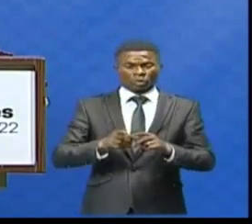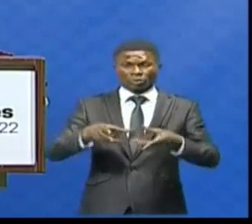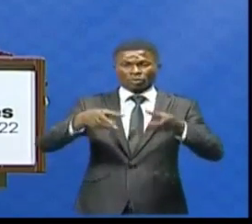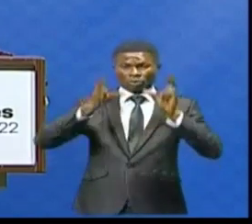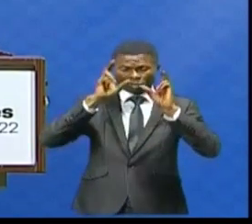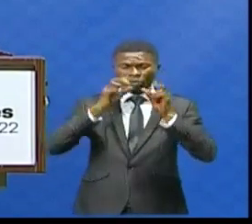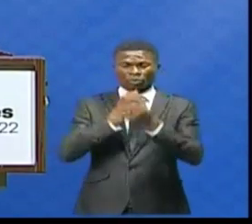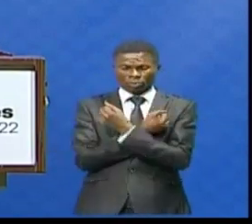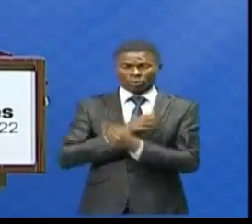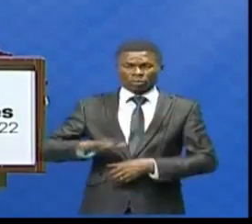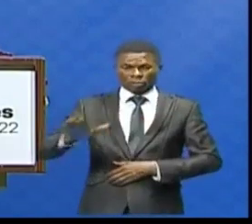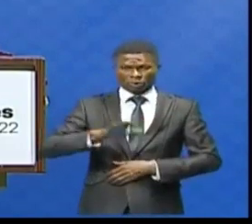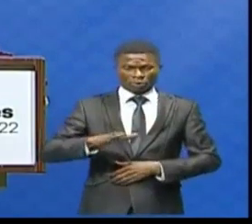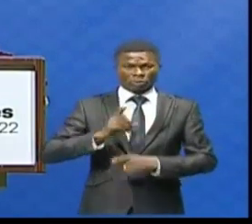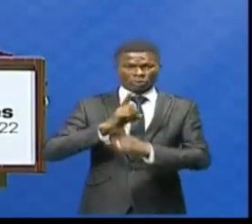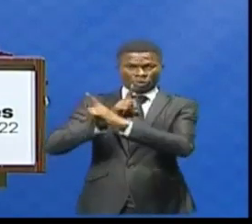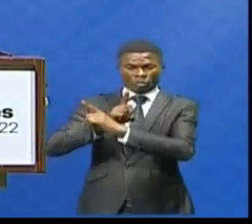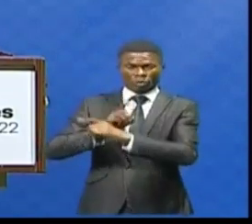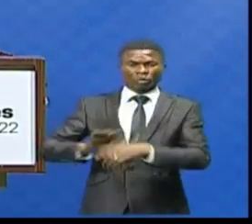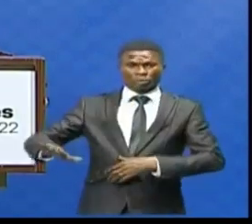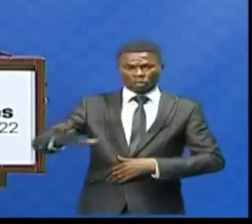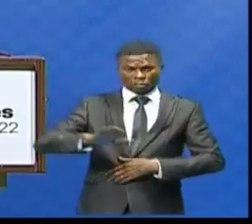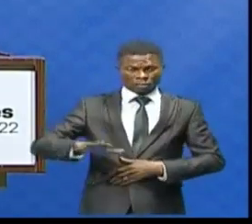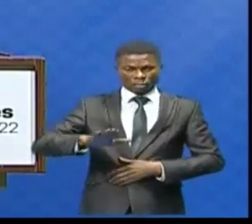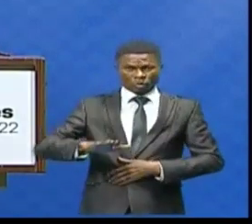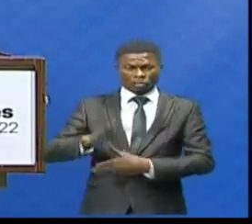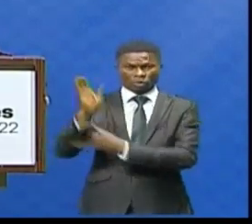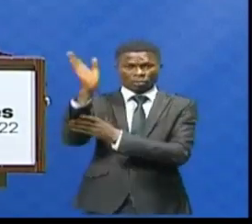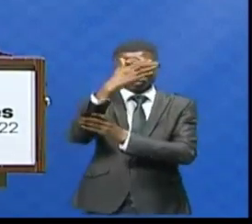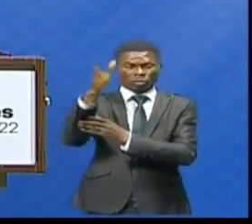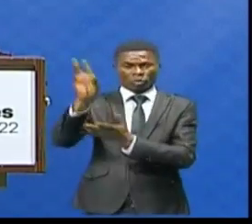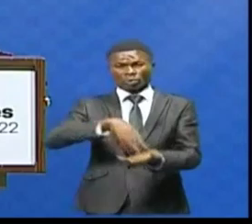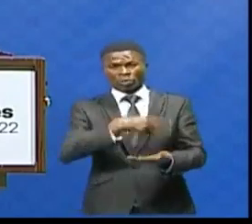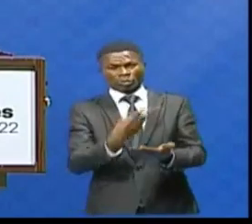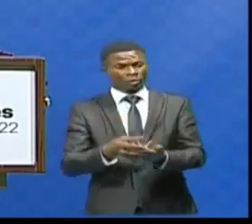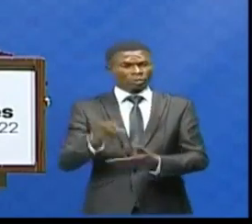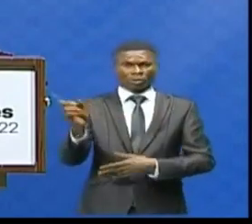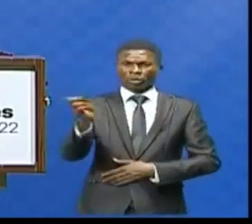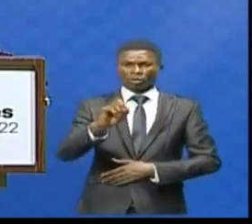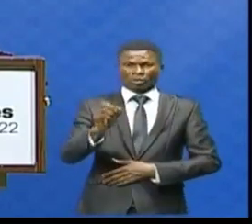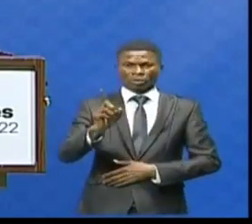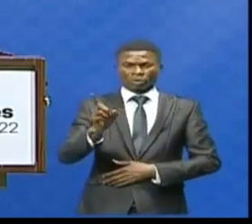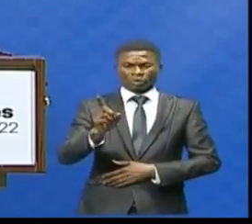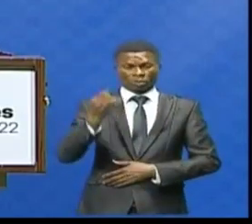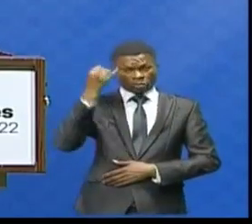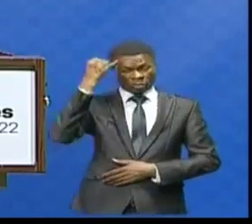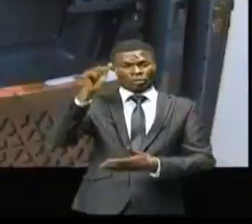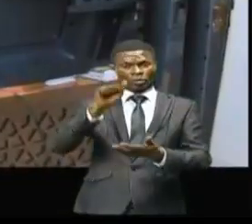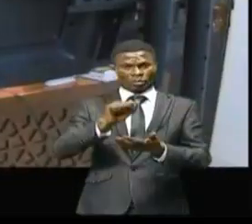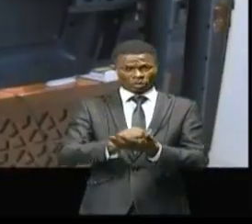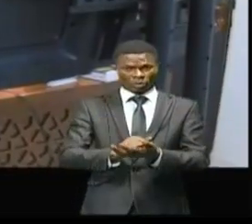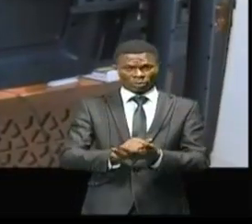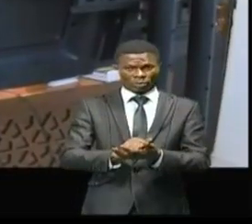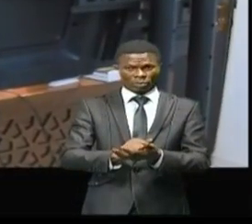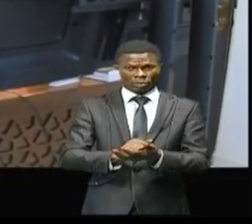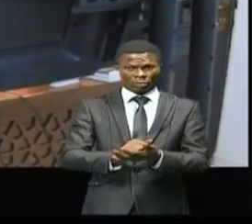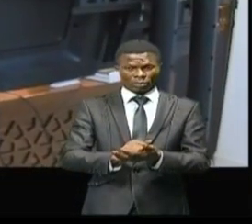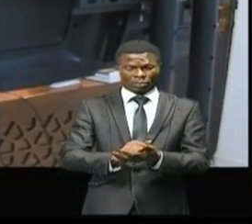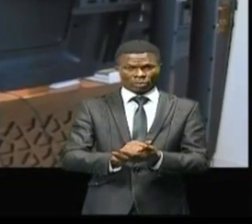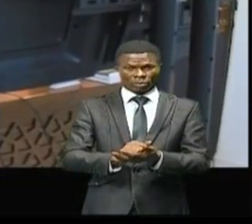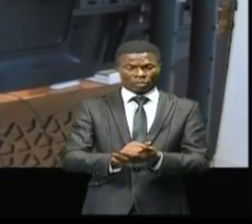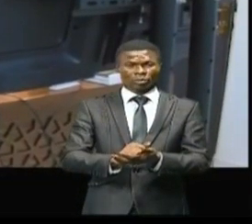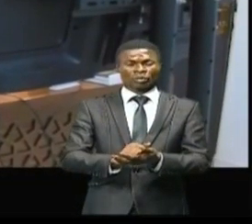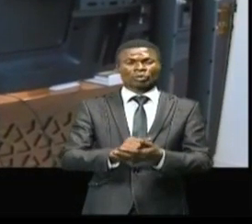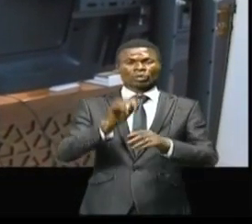patriotiques dénommés défendons la patrie Bender les couilles cette initiative fait suite à